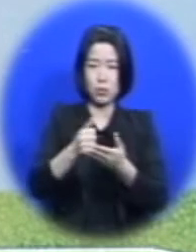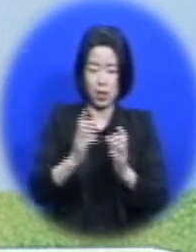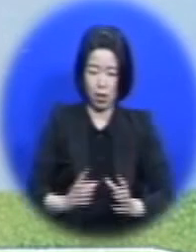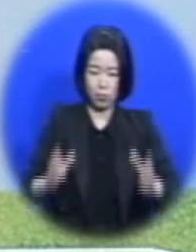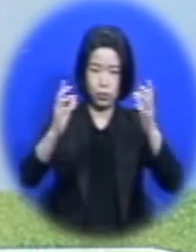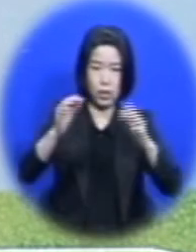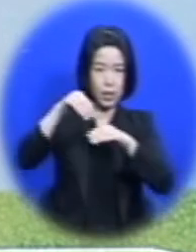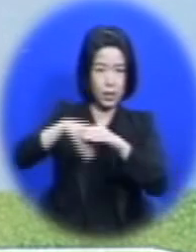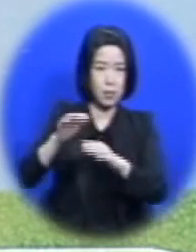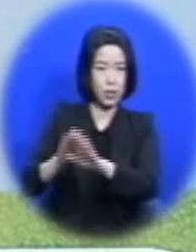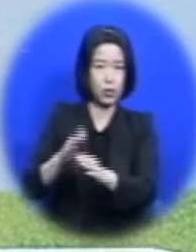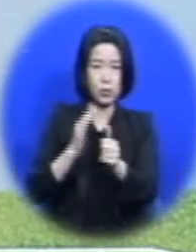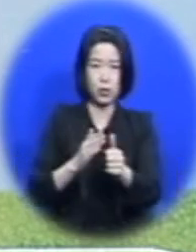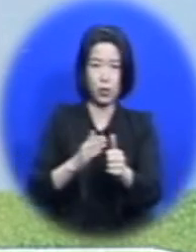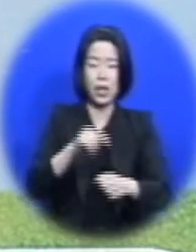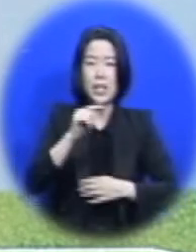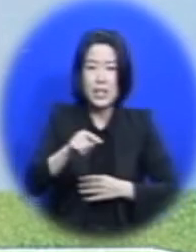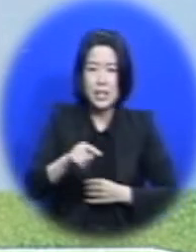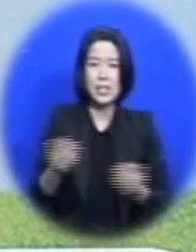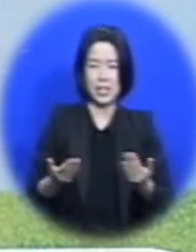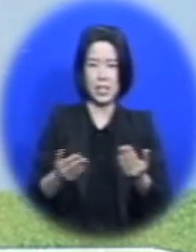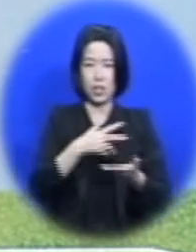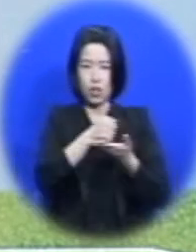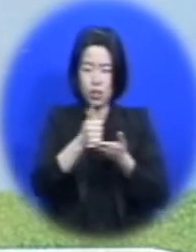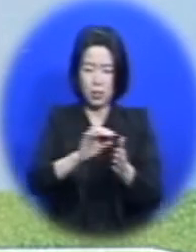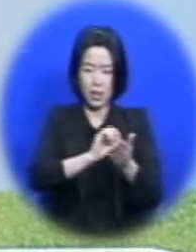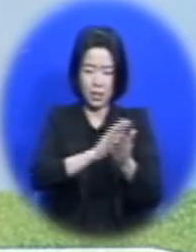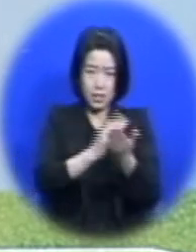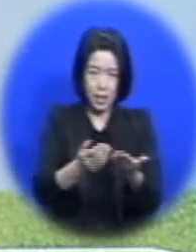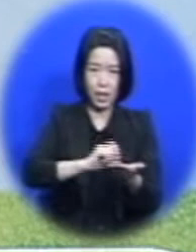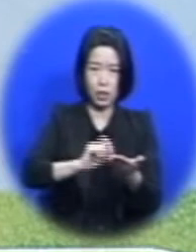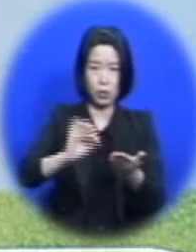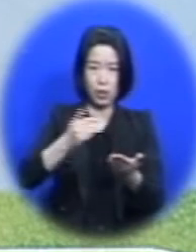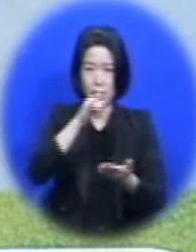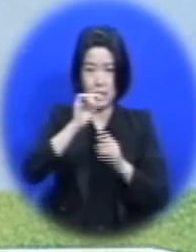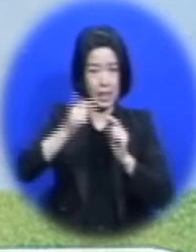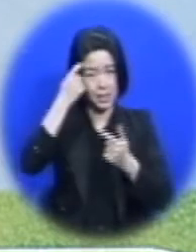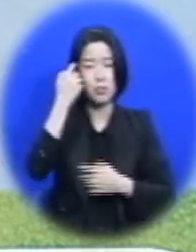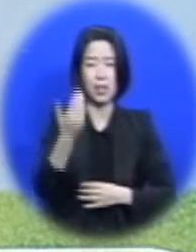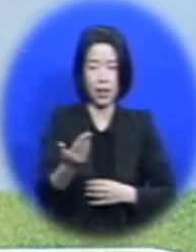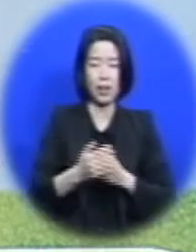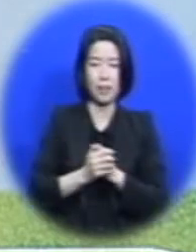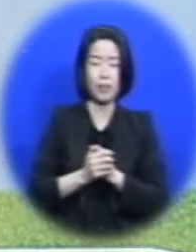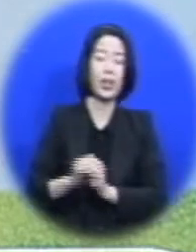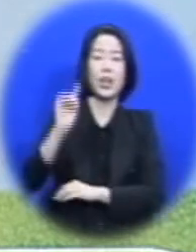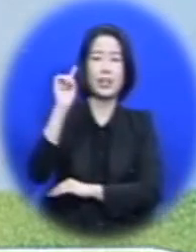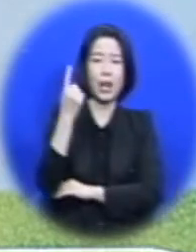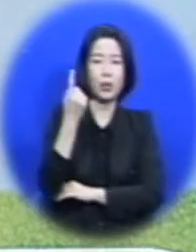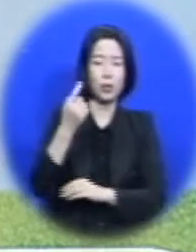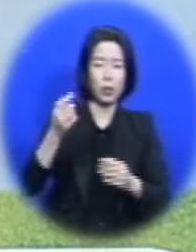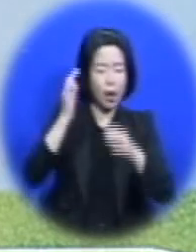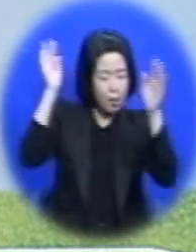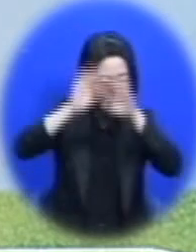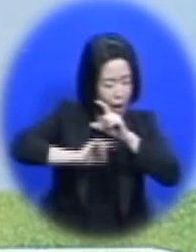담아 두십시오 이 사정에 주님의 책에 기록되어 있지 않습니까 다 위 뜨려 밤새 들을